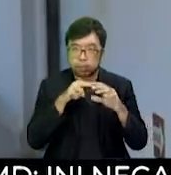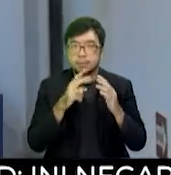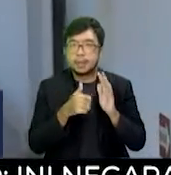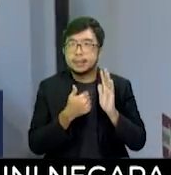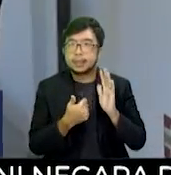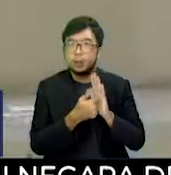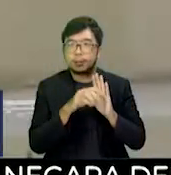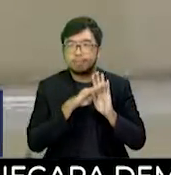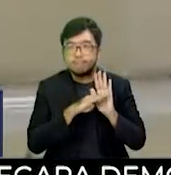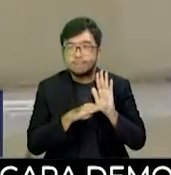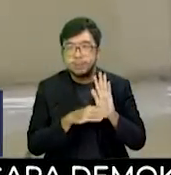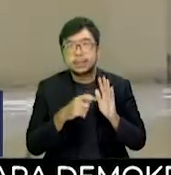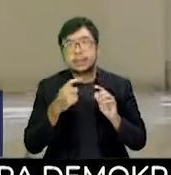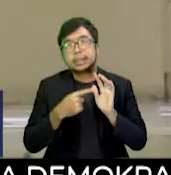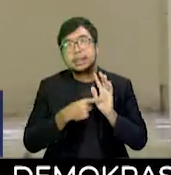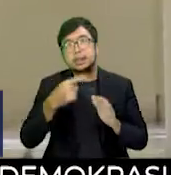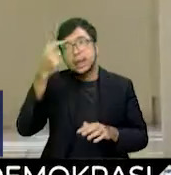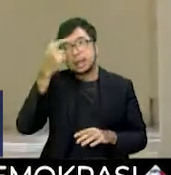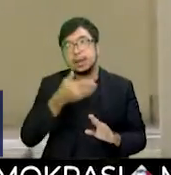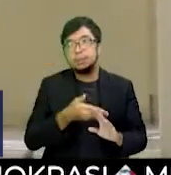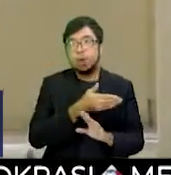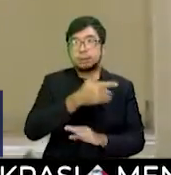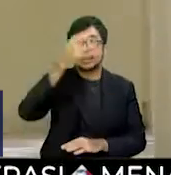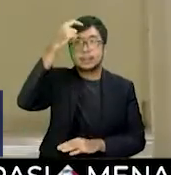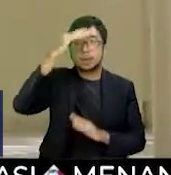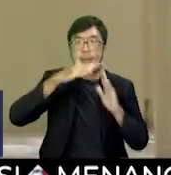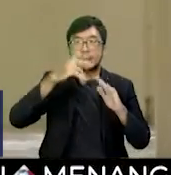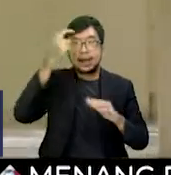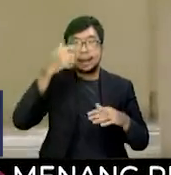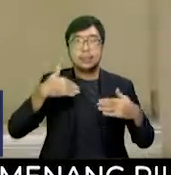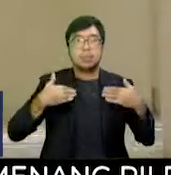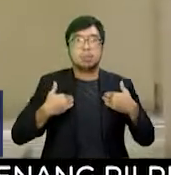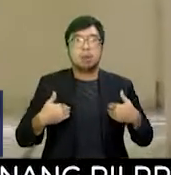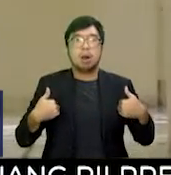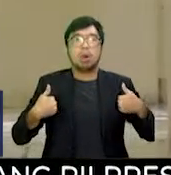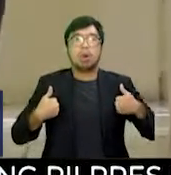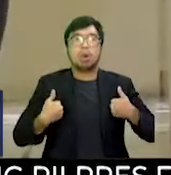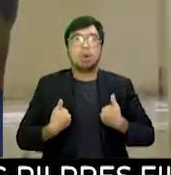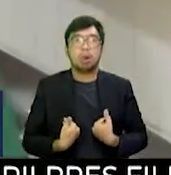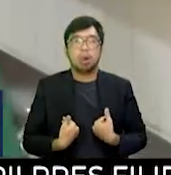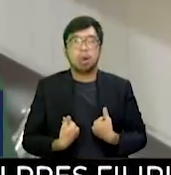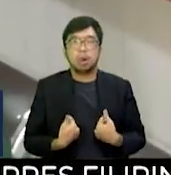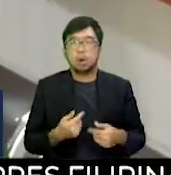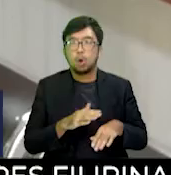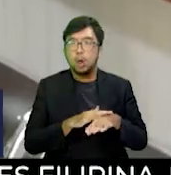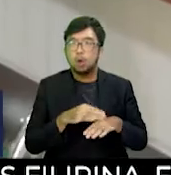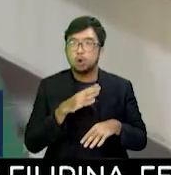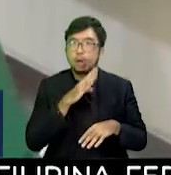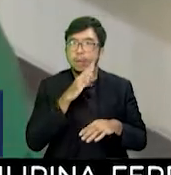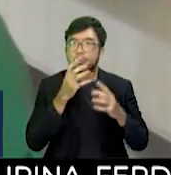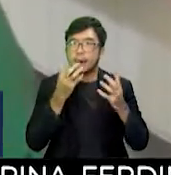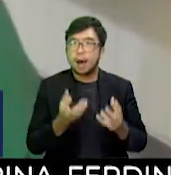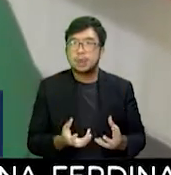Malik Medan, Sumatera Utara menyebutkan pasien sempat mengalami perburukan secara klinis dan gejala menguning yang bertambah berat. Untuk